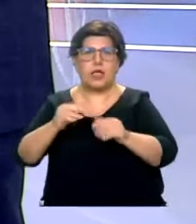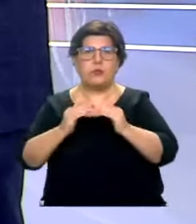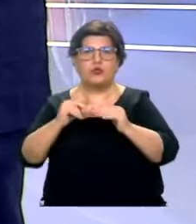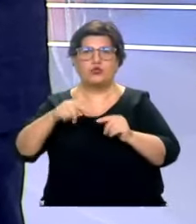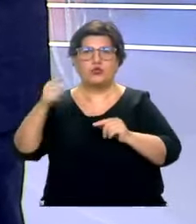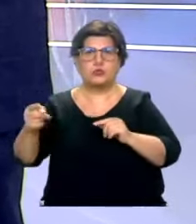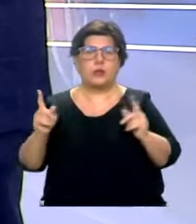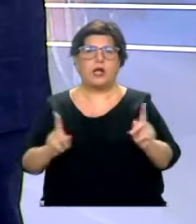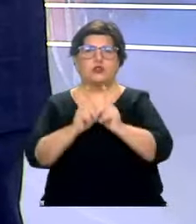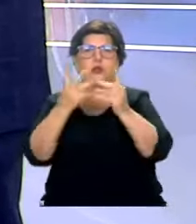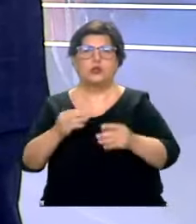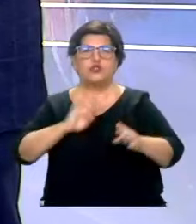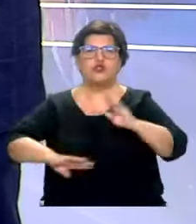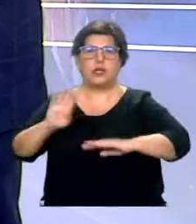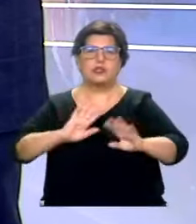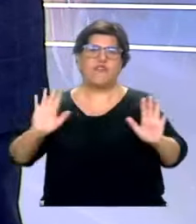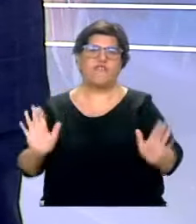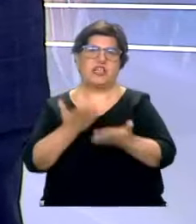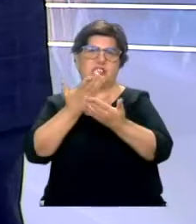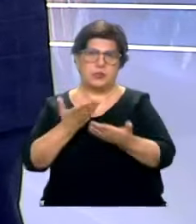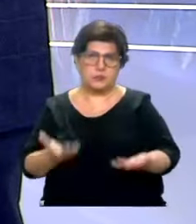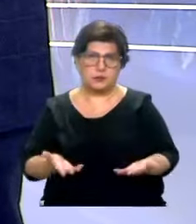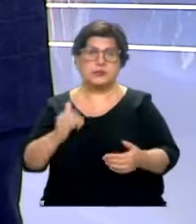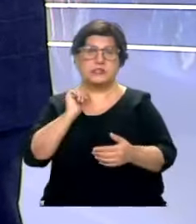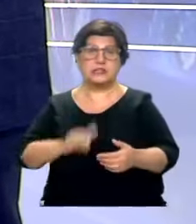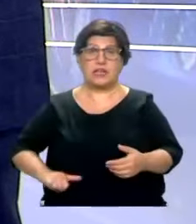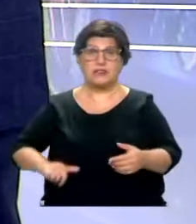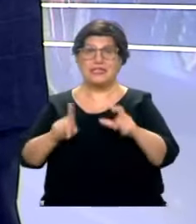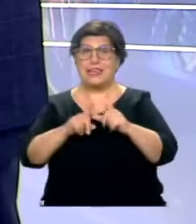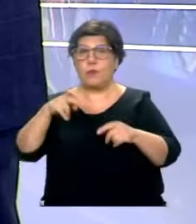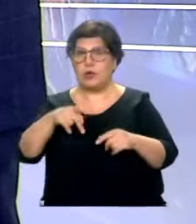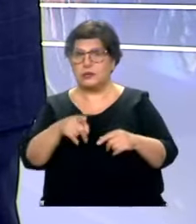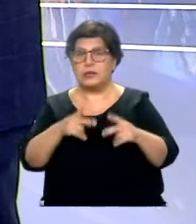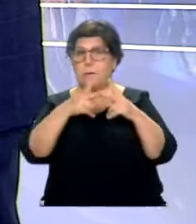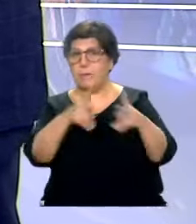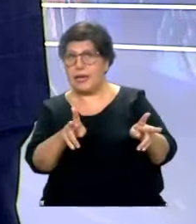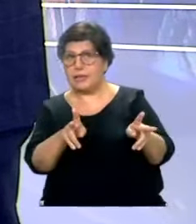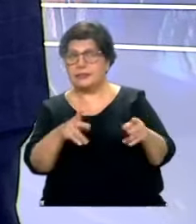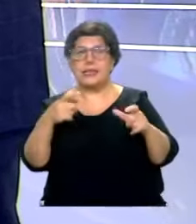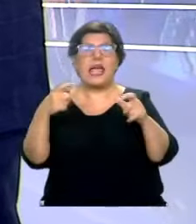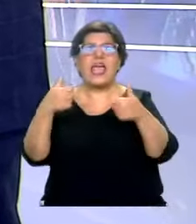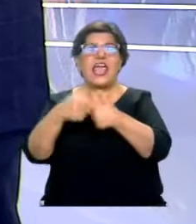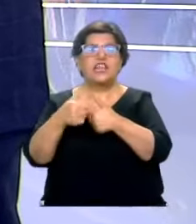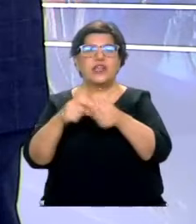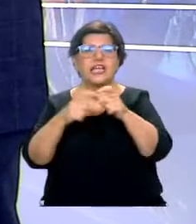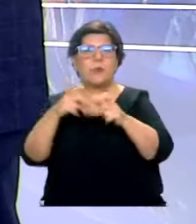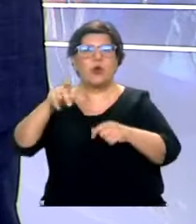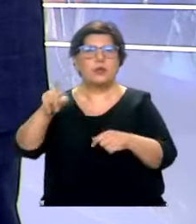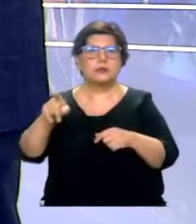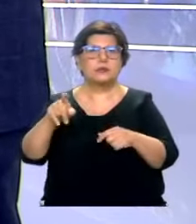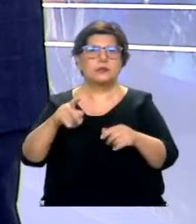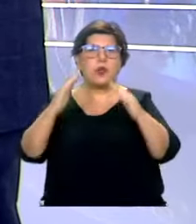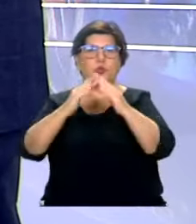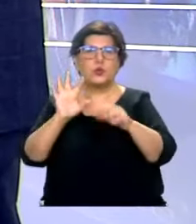komşuları karşılıklı olarak şikayetten vazgeçmişti. Savcı Dilan Polat'ın beraatini, eşi Engin Polat'ınsa